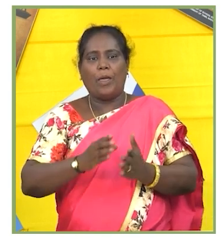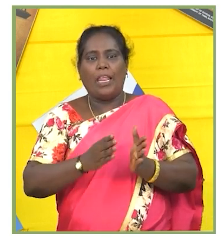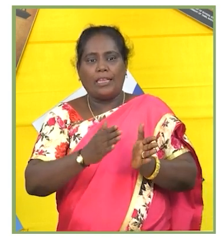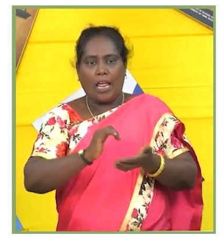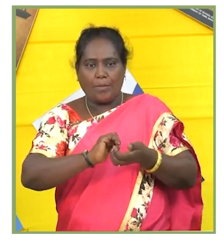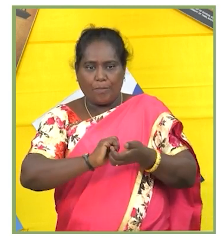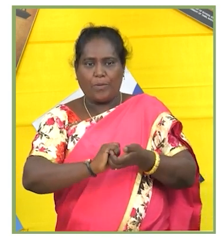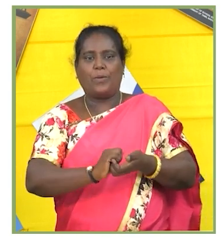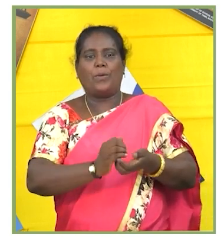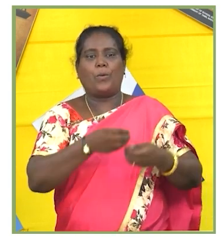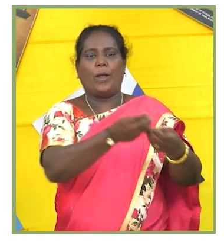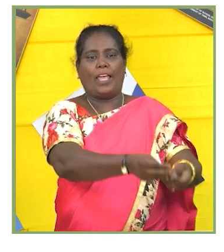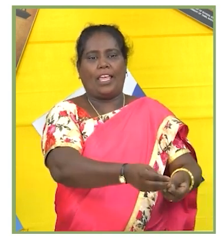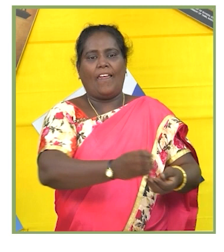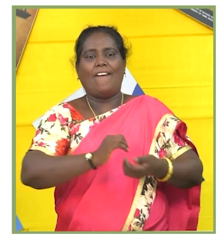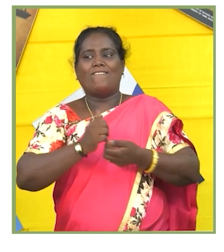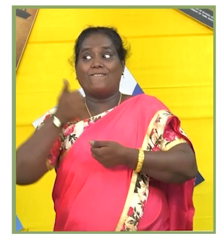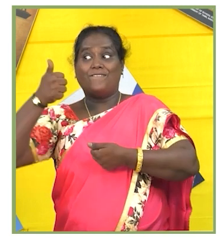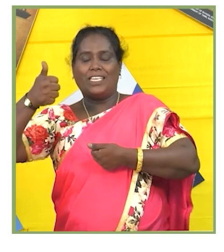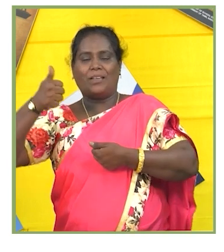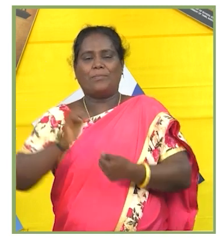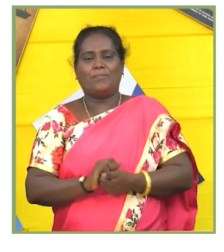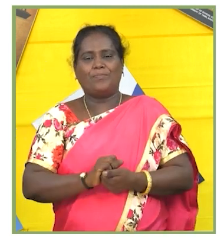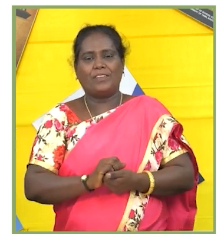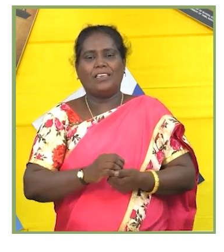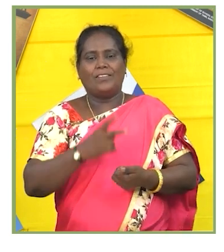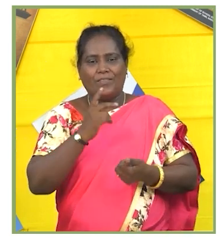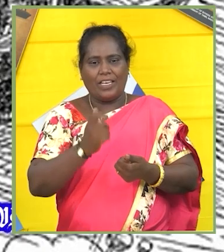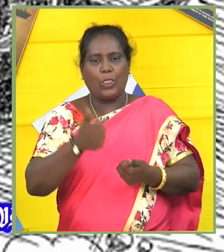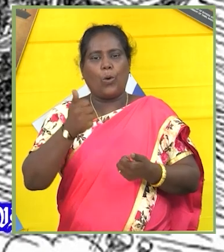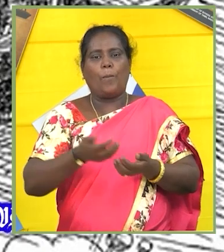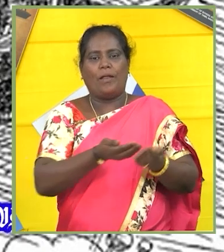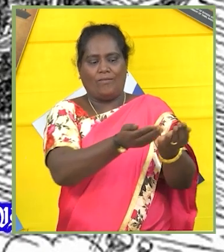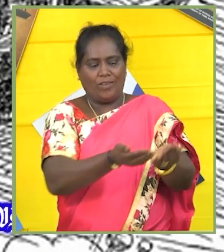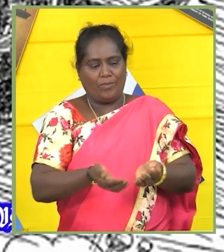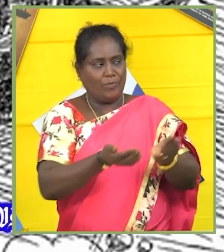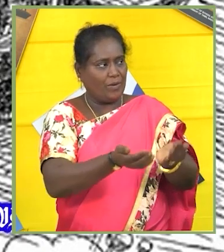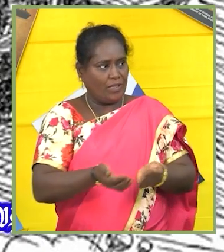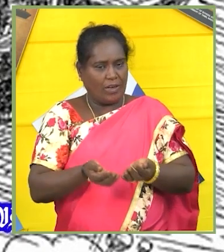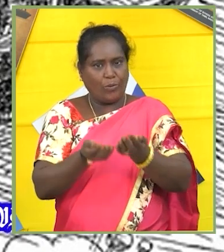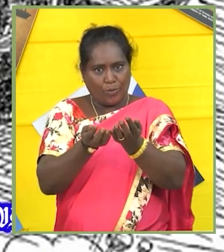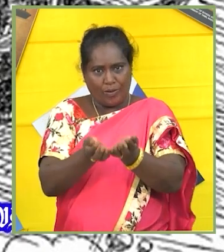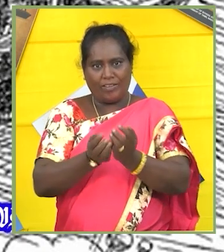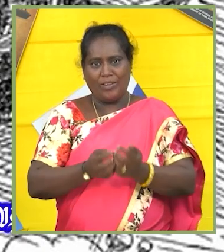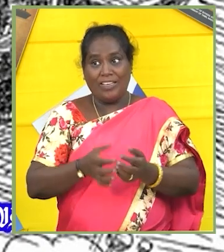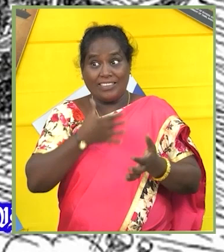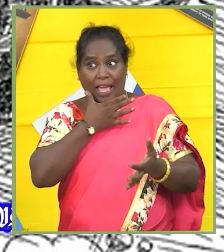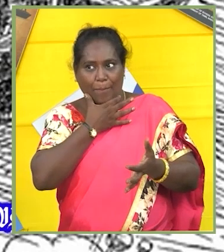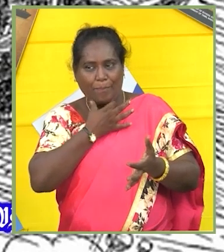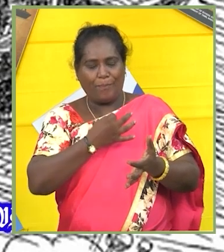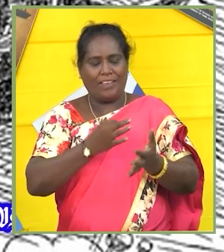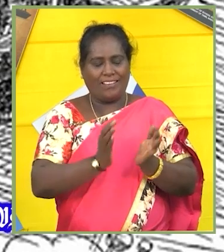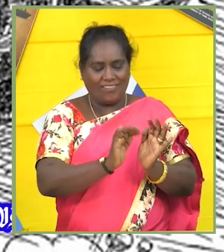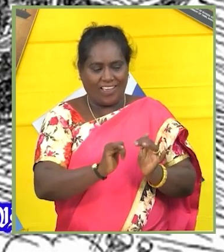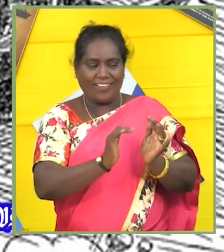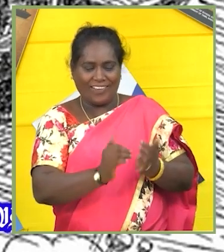விருந்தோம்பல், கொடை, நட்பு, வீரம். அதில் முதலாக பார்த்தா விருந்தோம்பல். வீட்டிற்கு வரும் விருந்தினரை